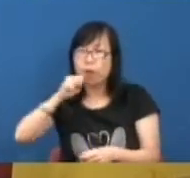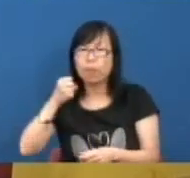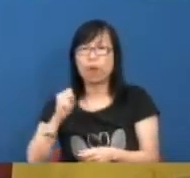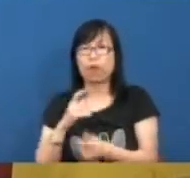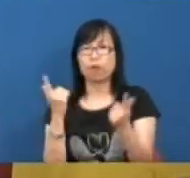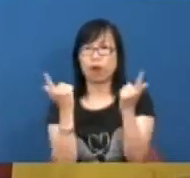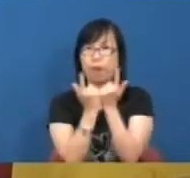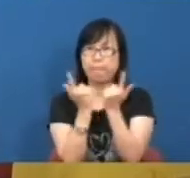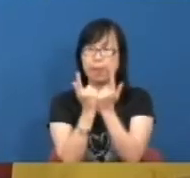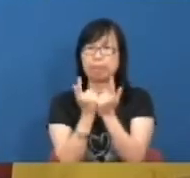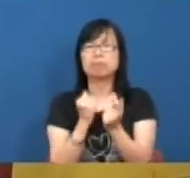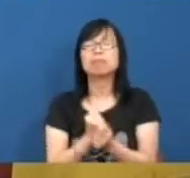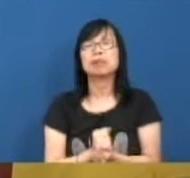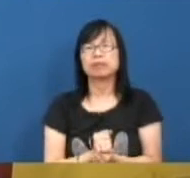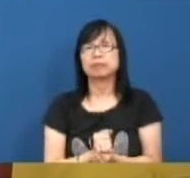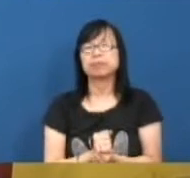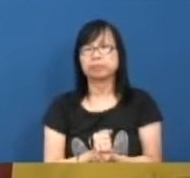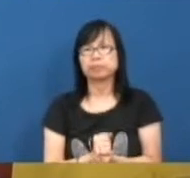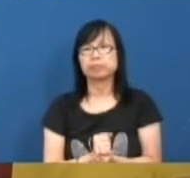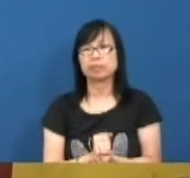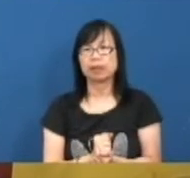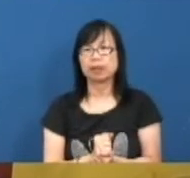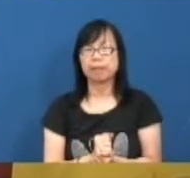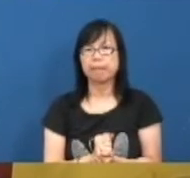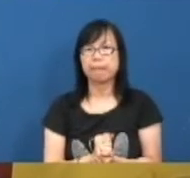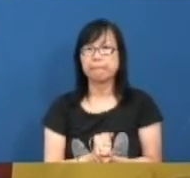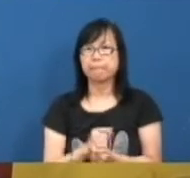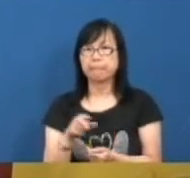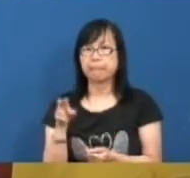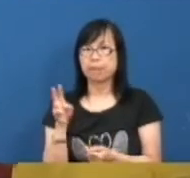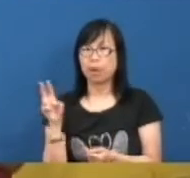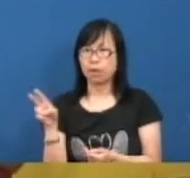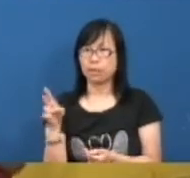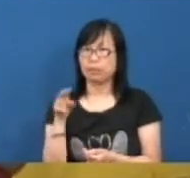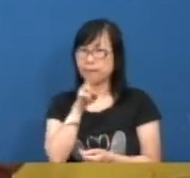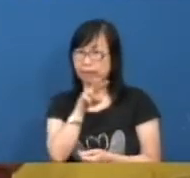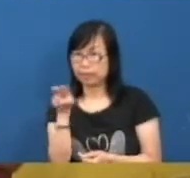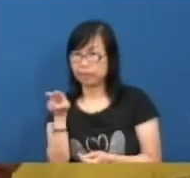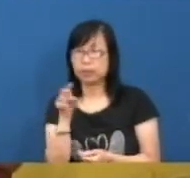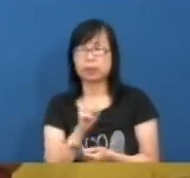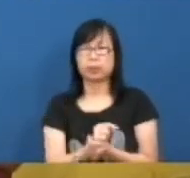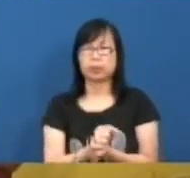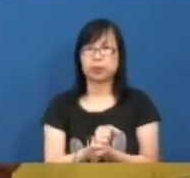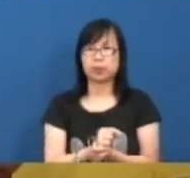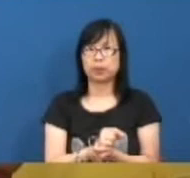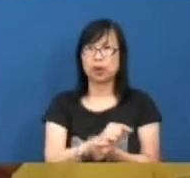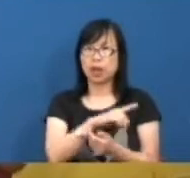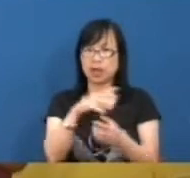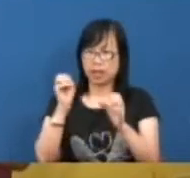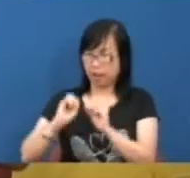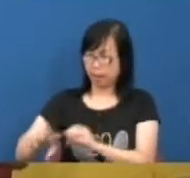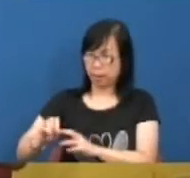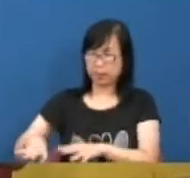台北嗬，北投嚇，北投呢個地方。咁我哋亦都咧睇到佢哋本身咧，佢哋嗰啲垃圾車咧